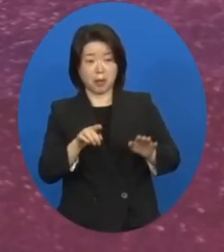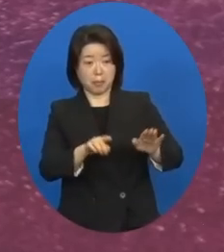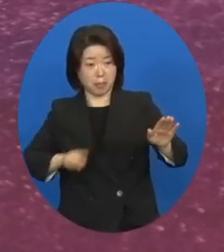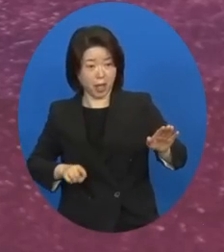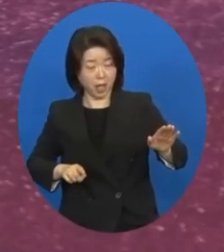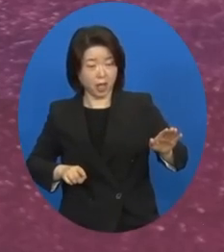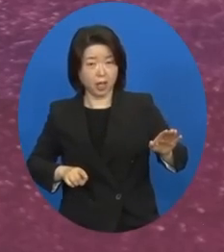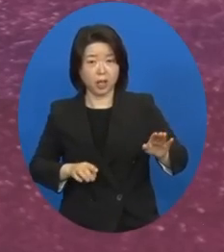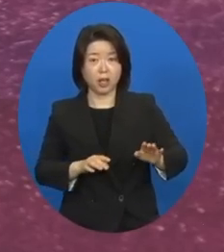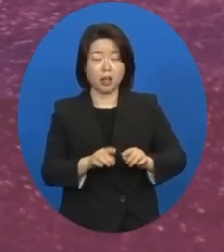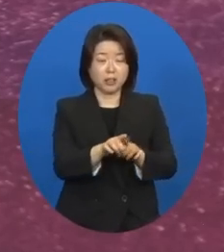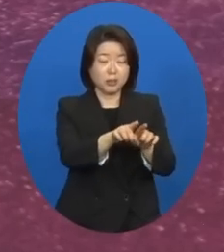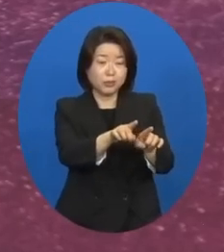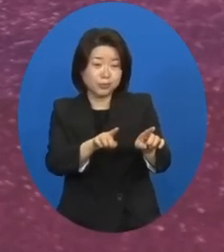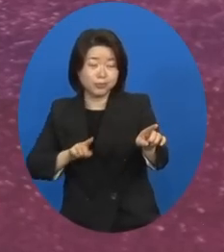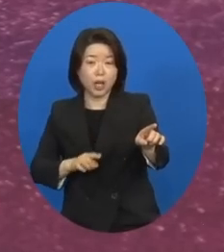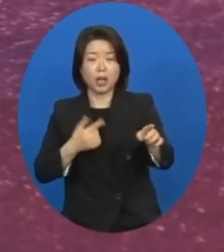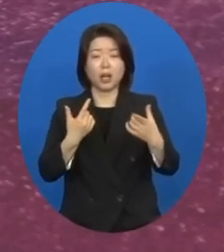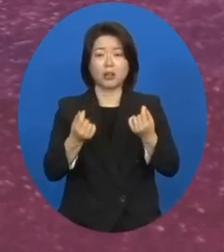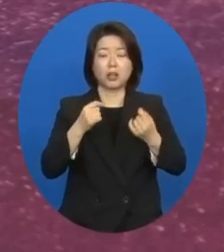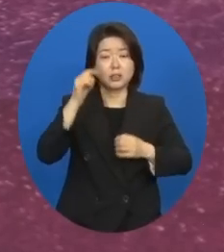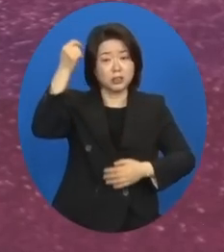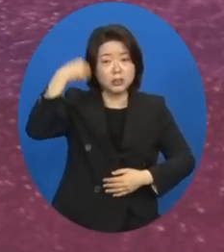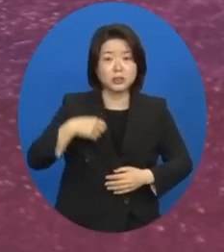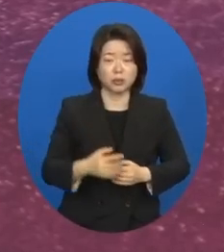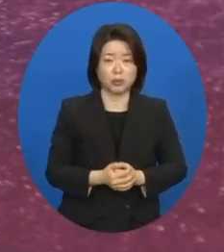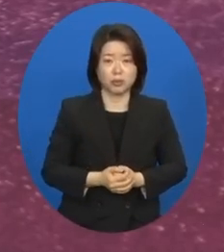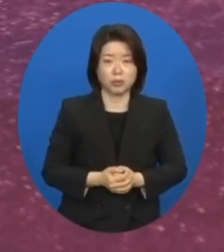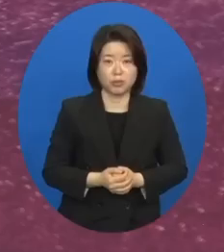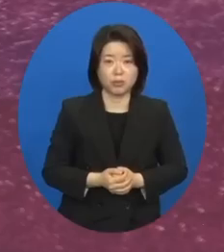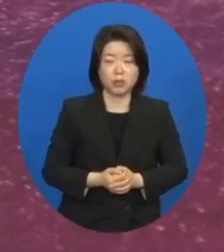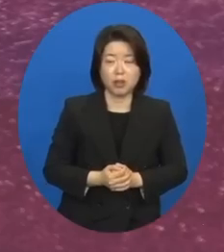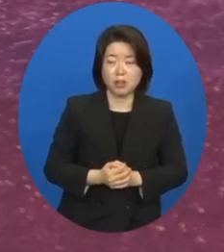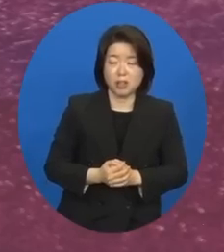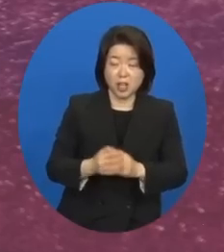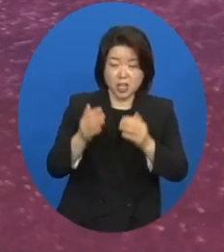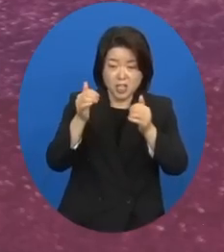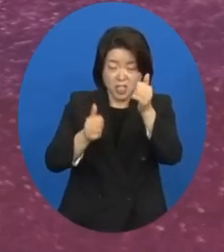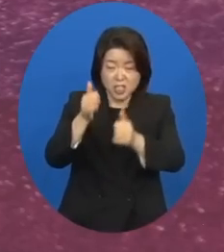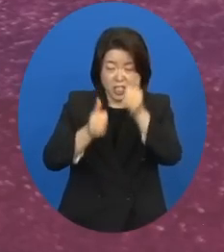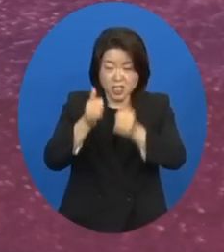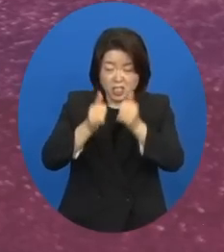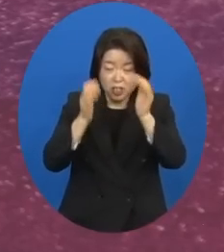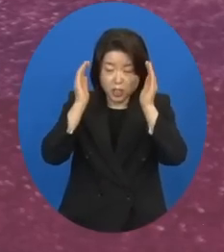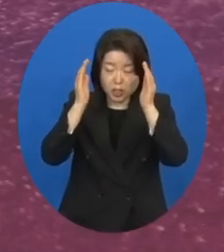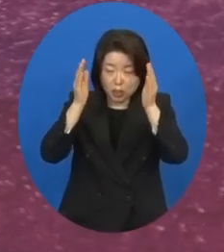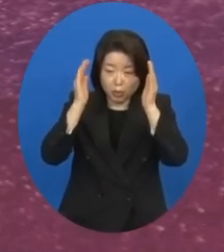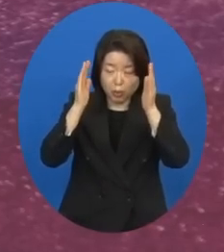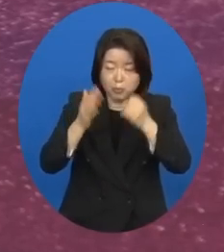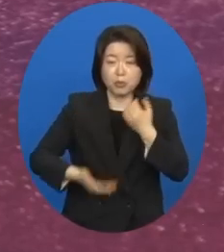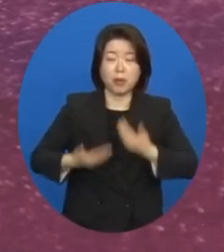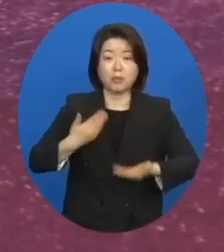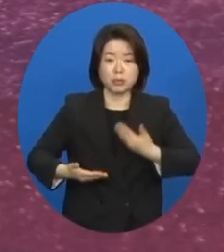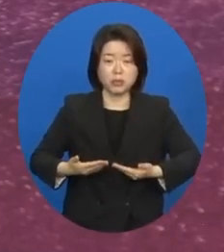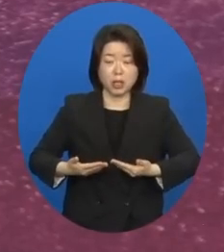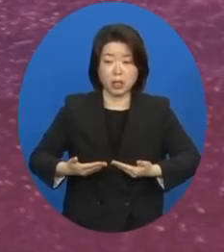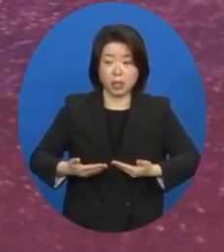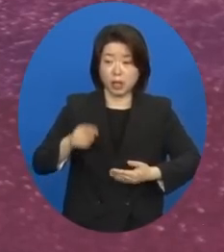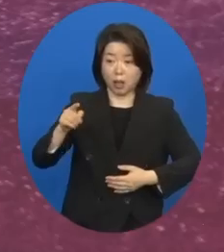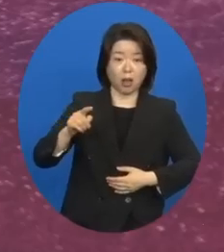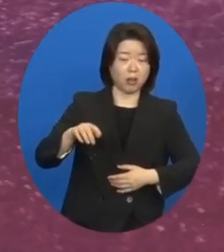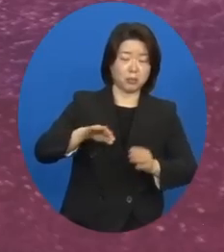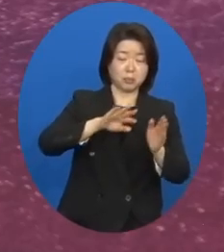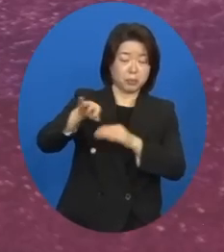세상에서 뒤처지는 것 같습니다. 입시 준비하느라고 바쁜데 공부할 시간에 교회 가서 예배 드리는 것 합리적으로